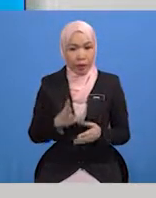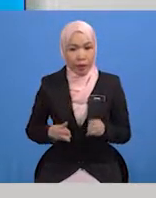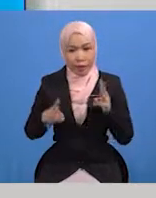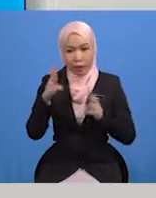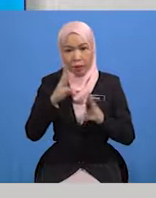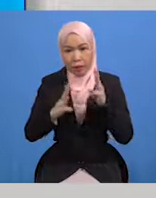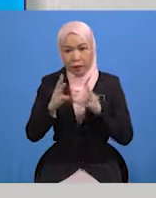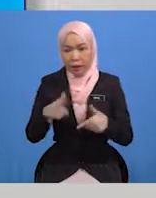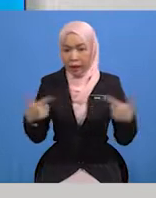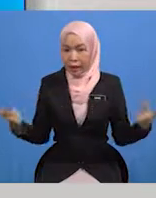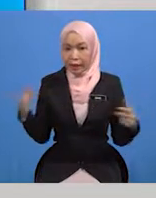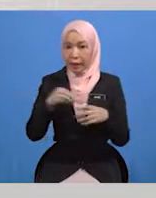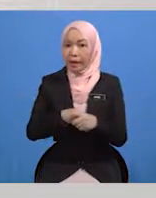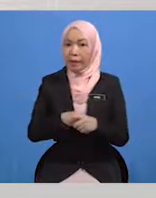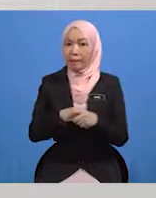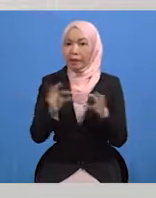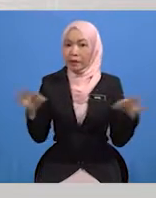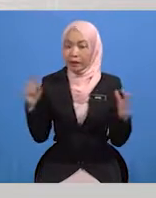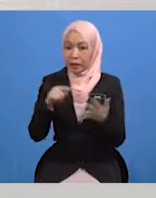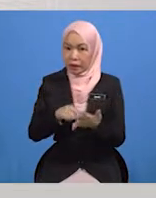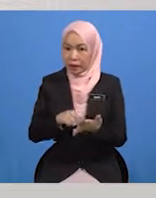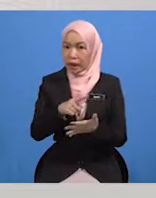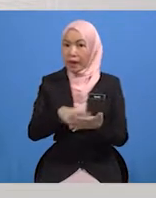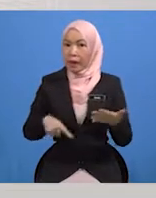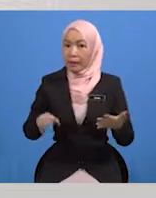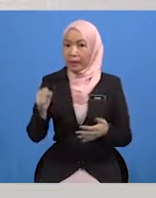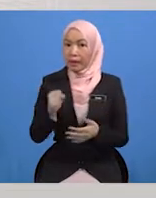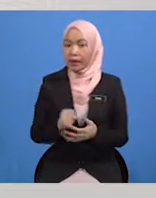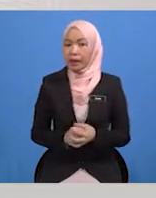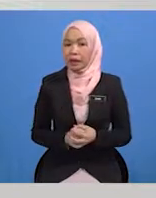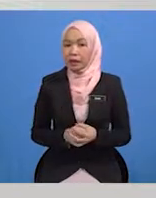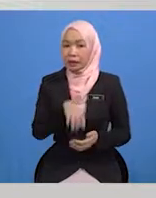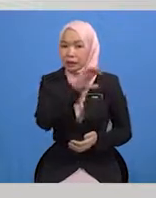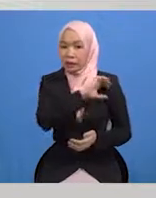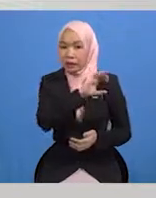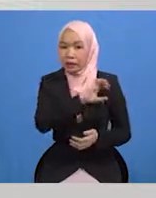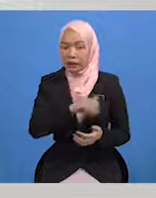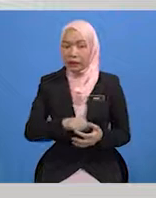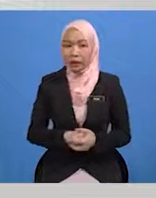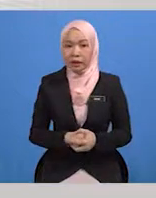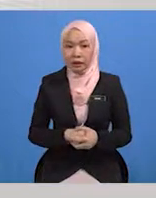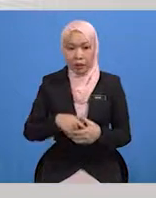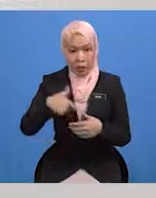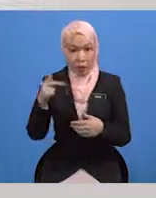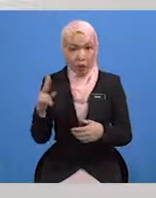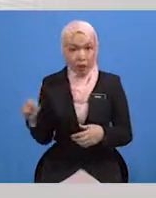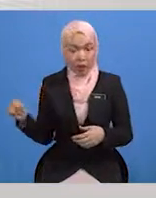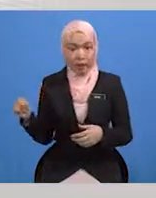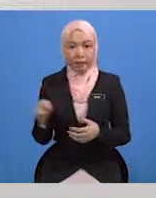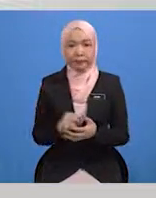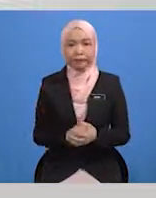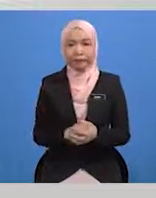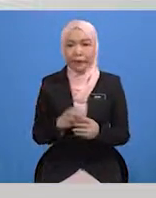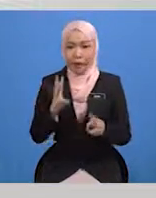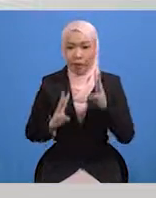dalam cerita ini. Apakah sifat luaran dan dalaman watak? Sifat luaran ialah